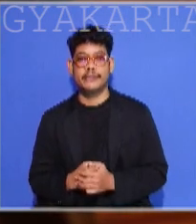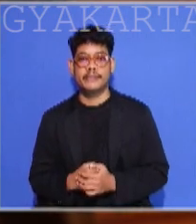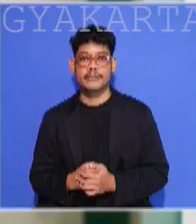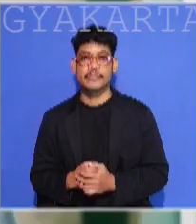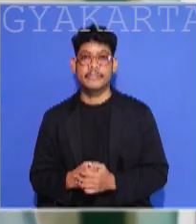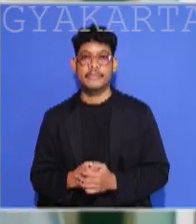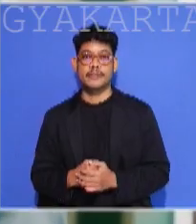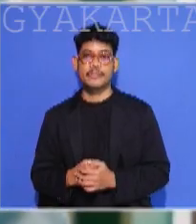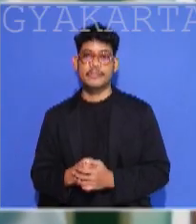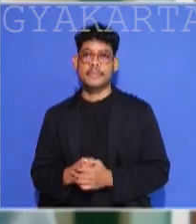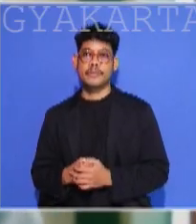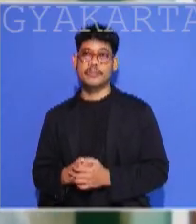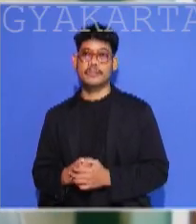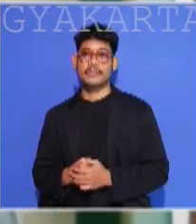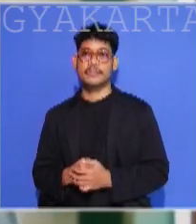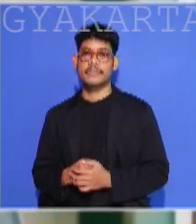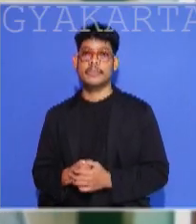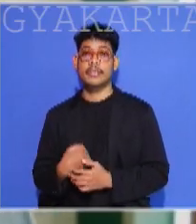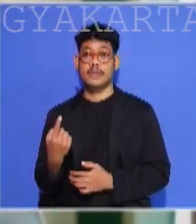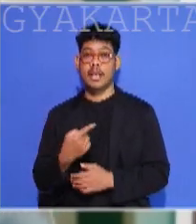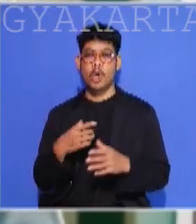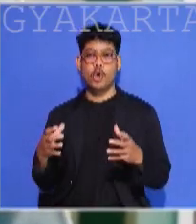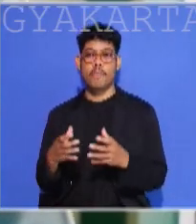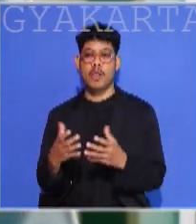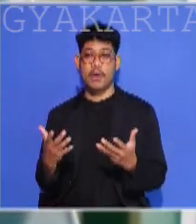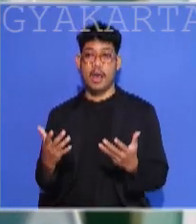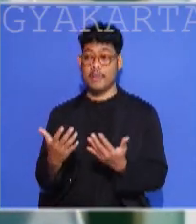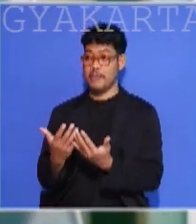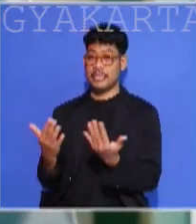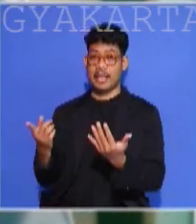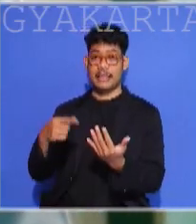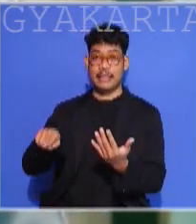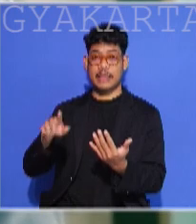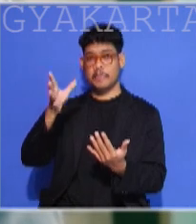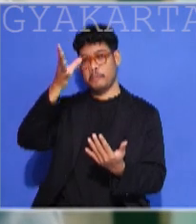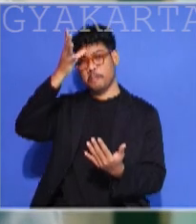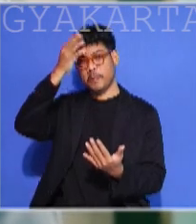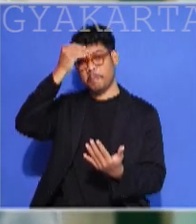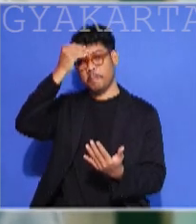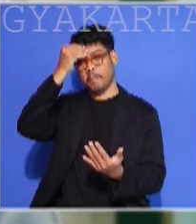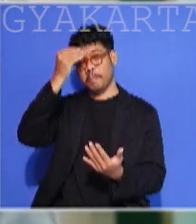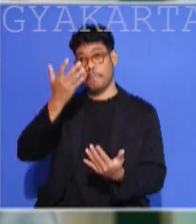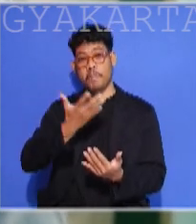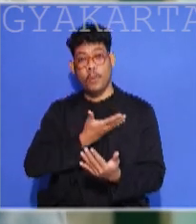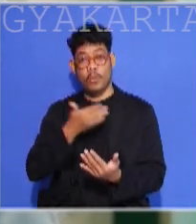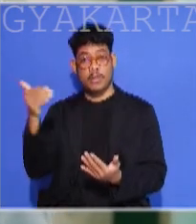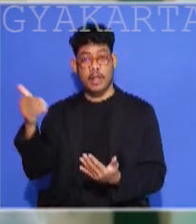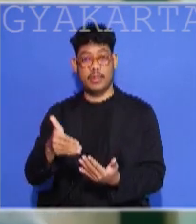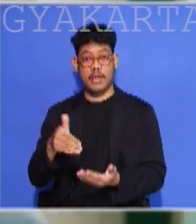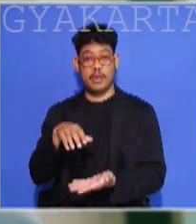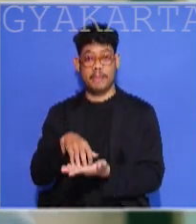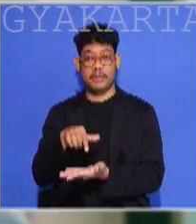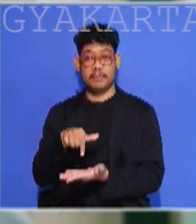kota situ kita kumpulkan sehingga masyarakat mengetahui ketika berniat ingin mengunjungi kondisi yang